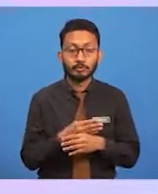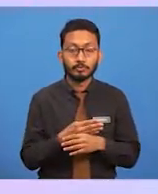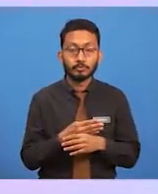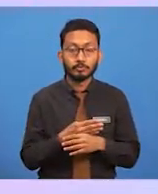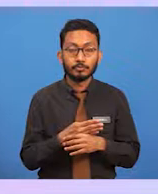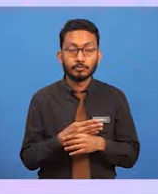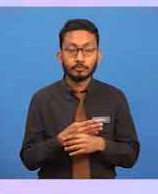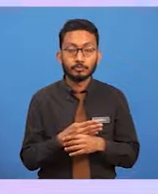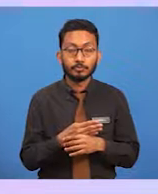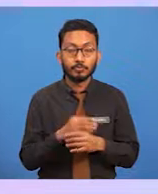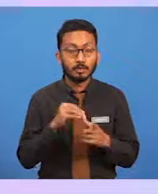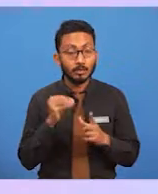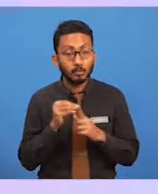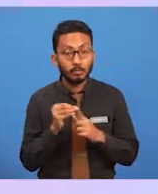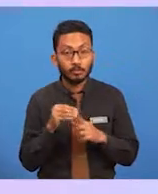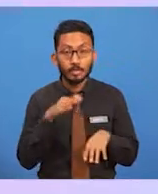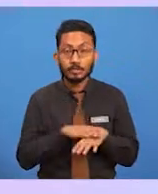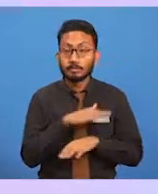permukaan pembungkusan.